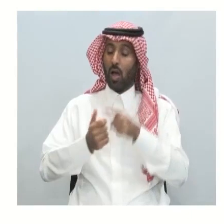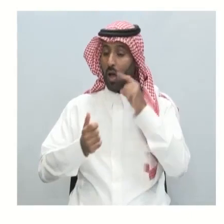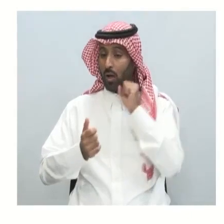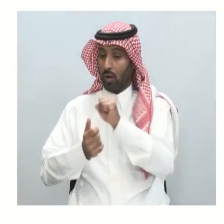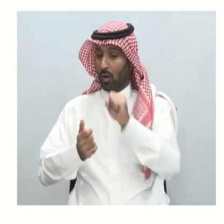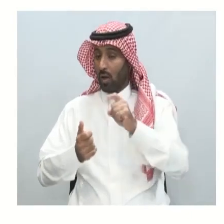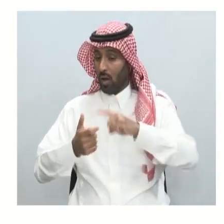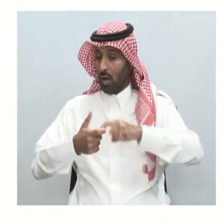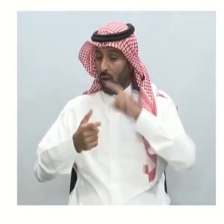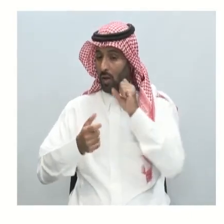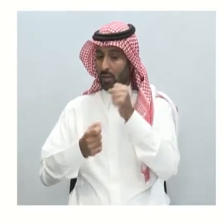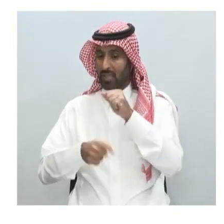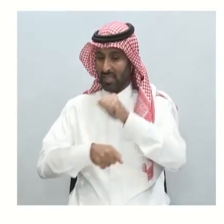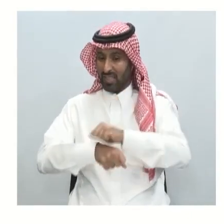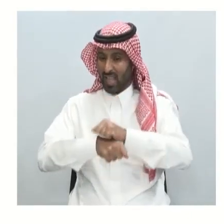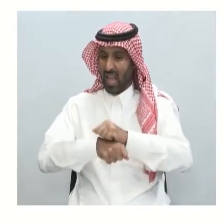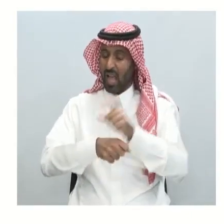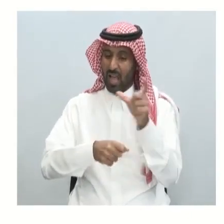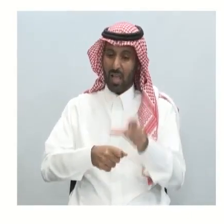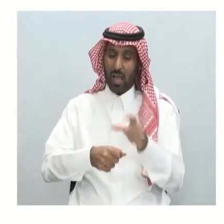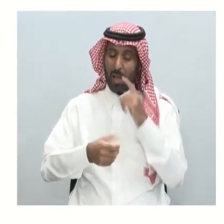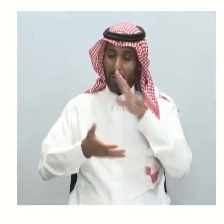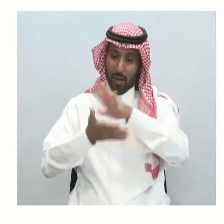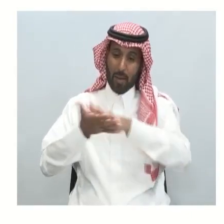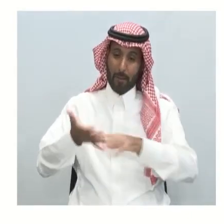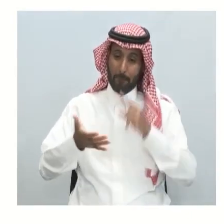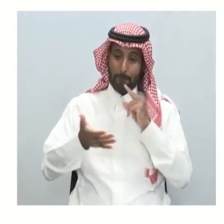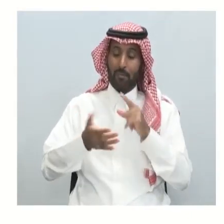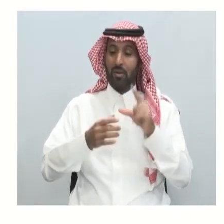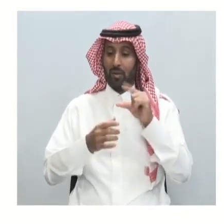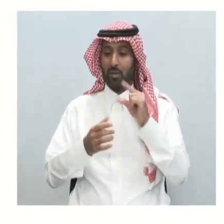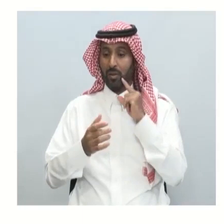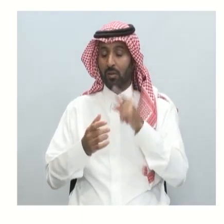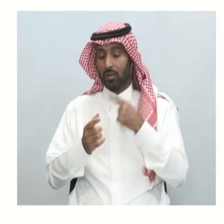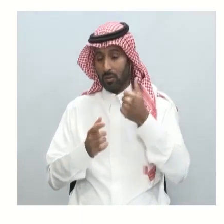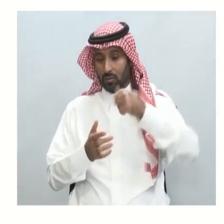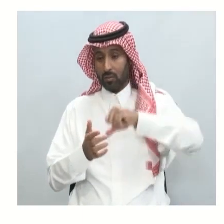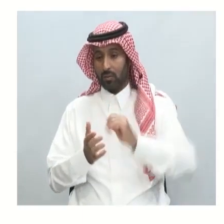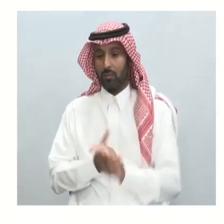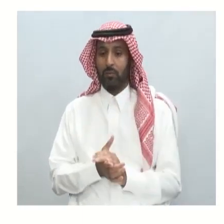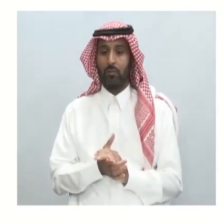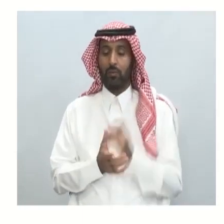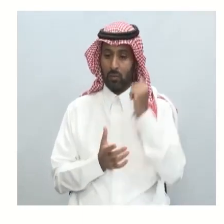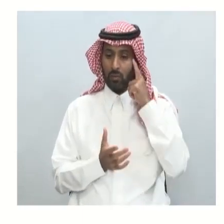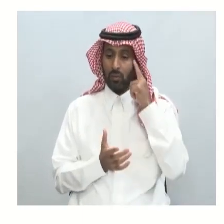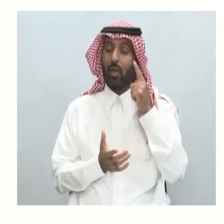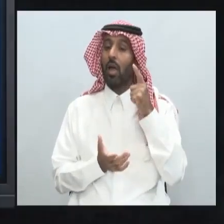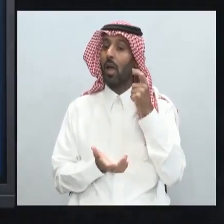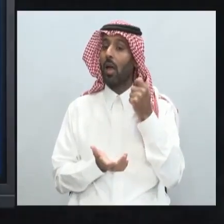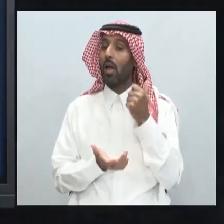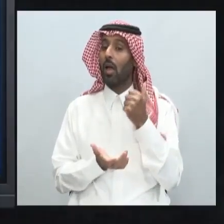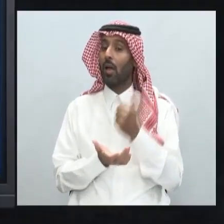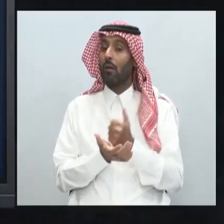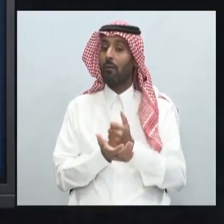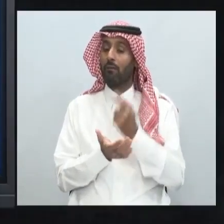التساهميه المواد الصلبه التساهميه الشبكيه ثم الخلاصه وحل التقويم فكرتنا الرئيسيه في هذا